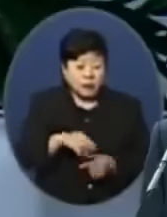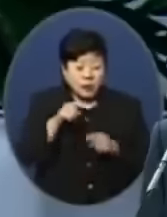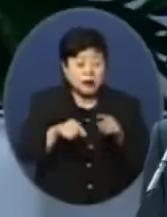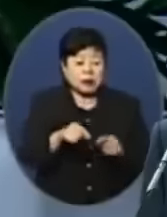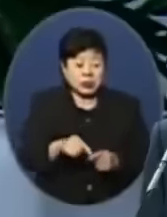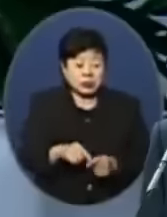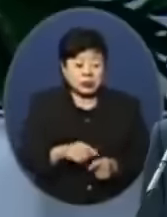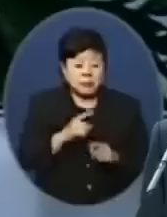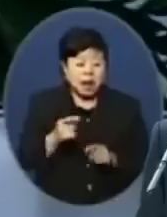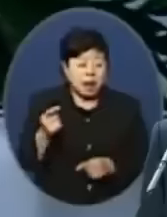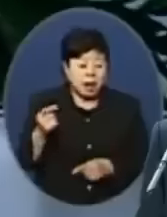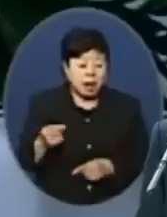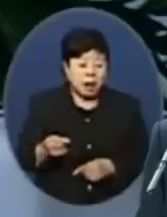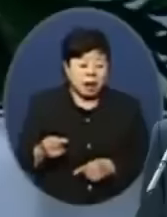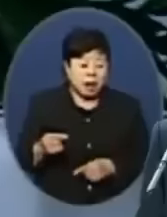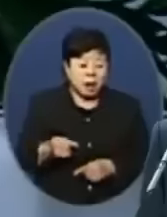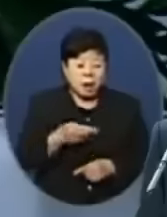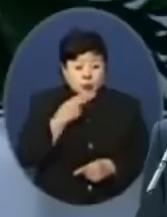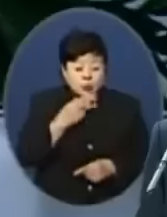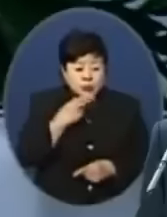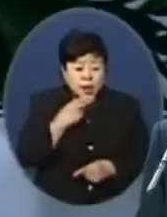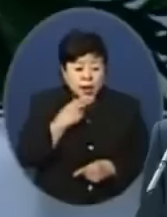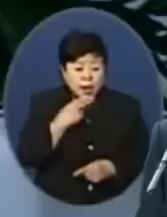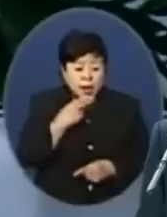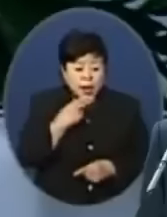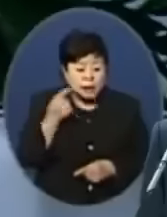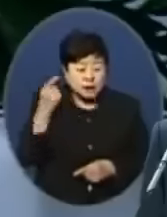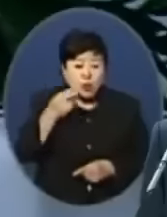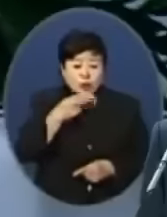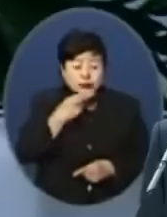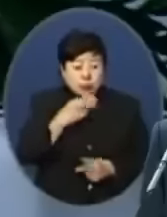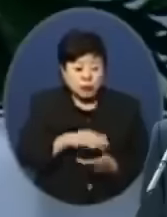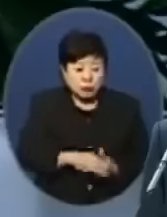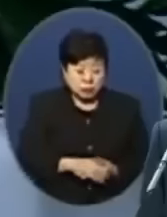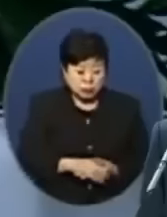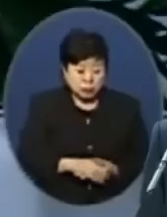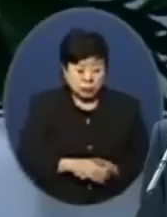걸어 건너오라는 말을 안 했지 않느냐. 말을 못 들었으니까 그렇지 않느냐.